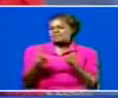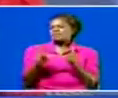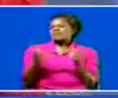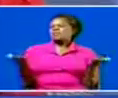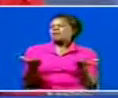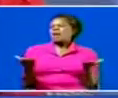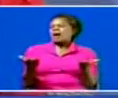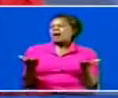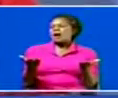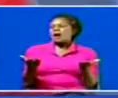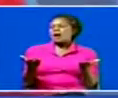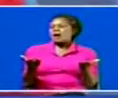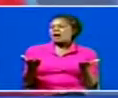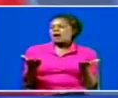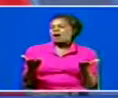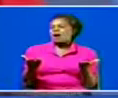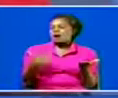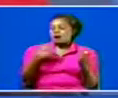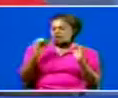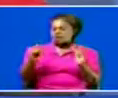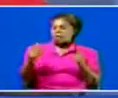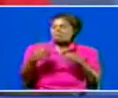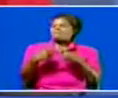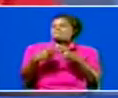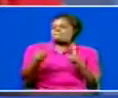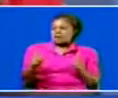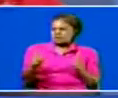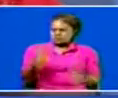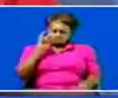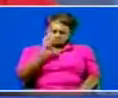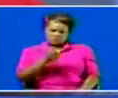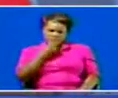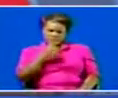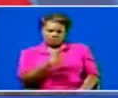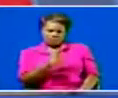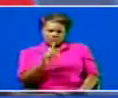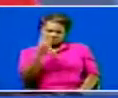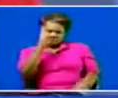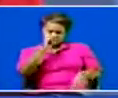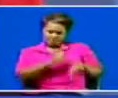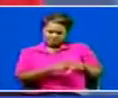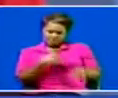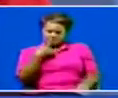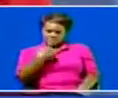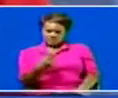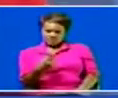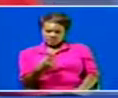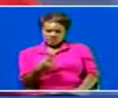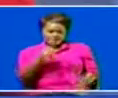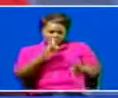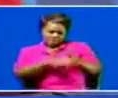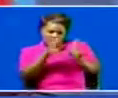walioa wake wengi? Hakuna. Lakini ikiwa umemwona ule bwana, maana ke mara ya kwanza usema,